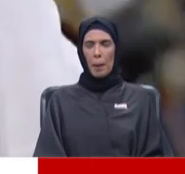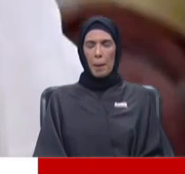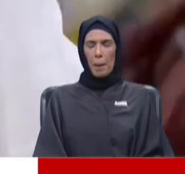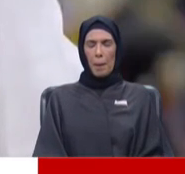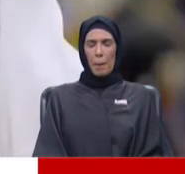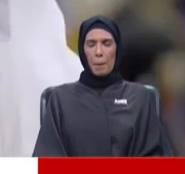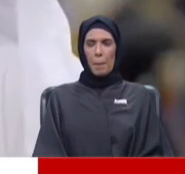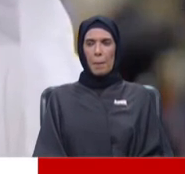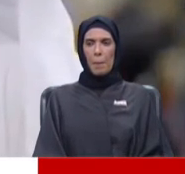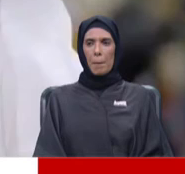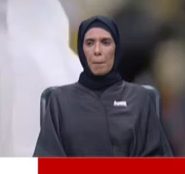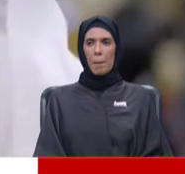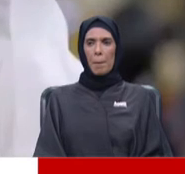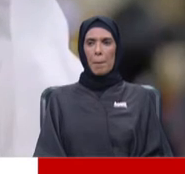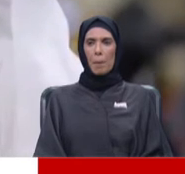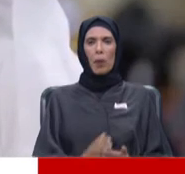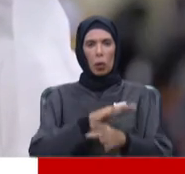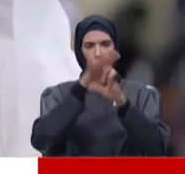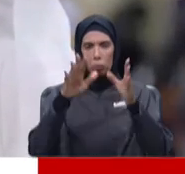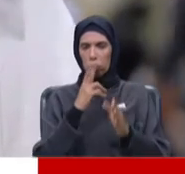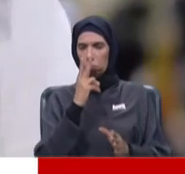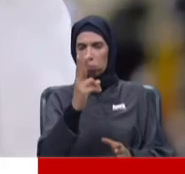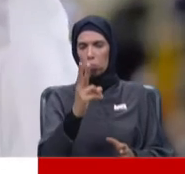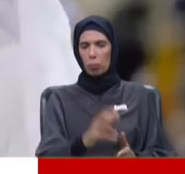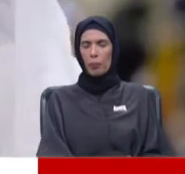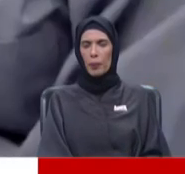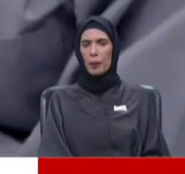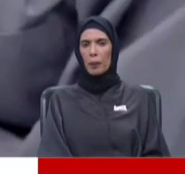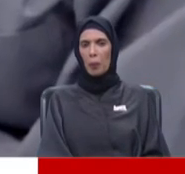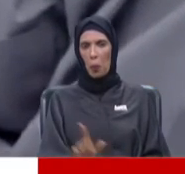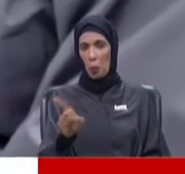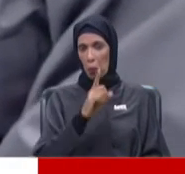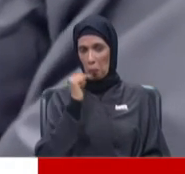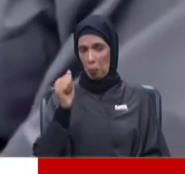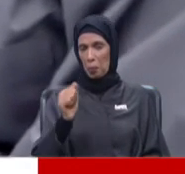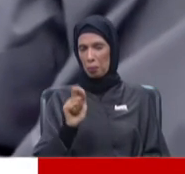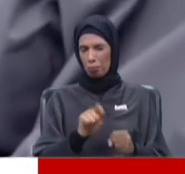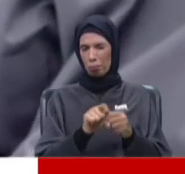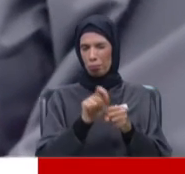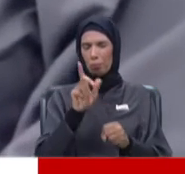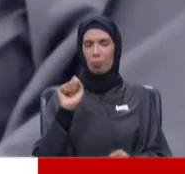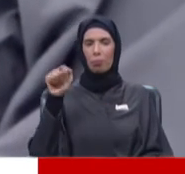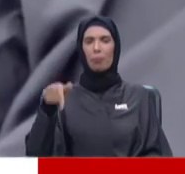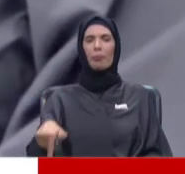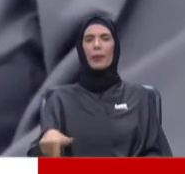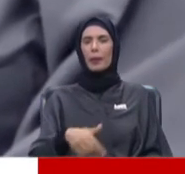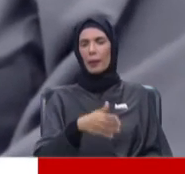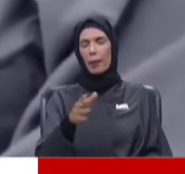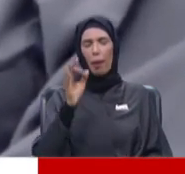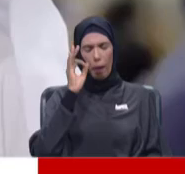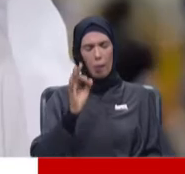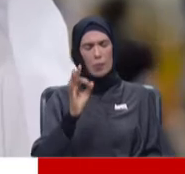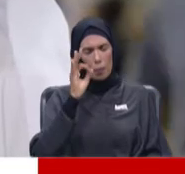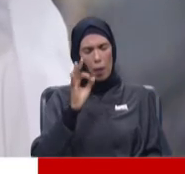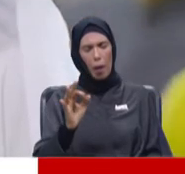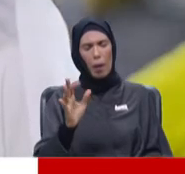الاساس، يعني الكل يشوف راياتهم بيضة. ونصيحه من مواطن يا جماعه، علشان نحمي